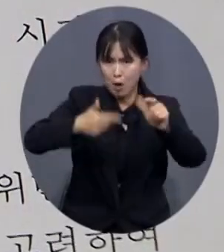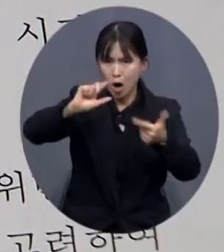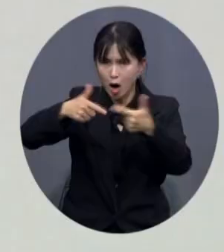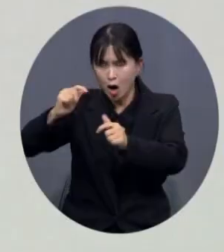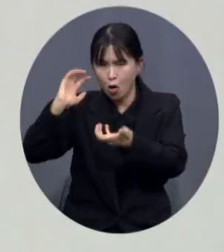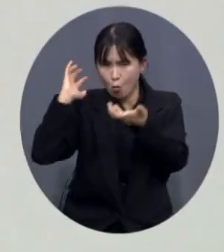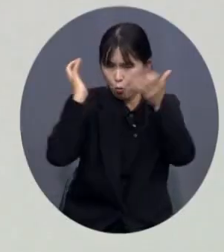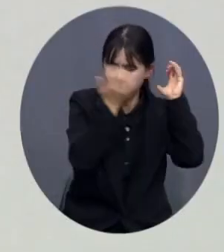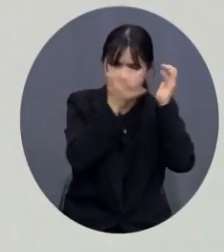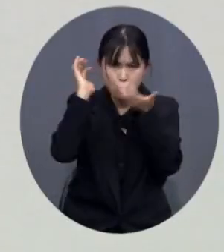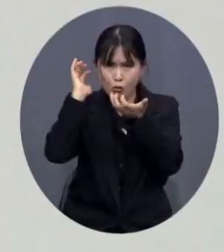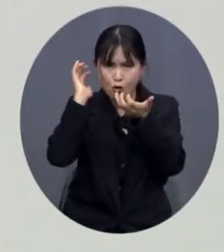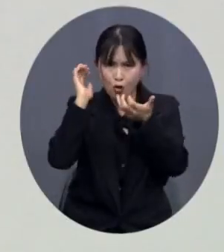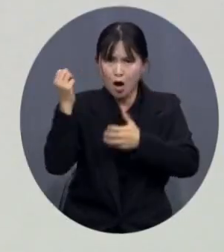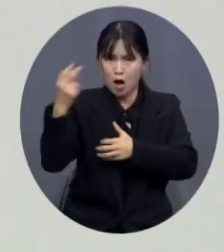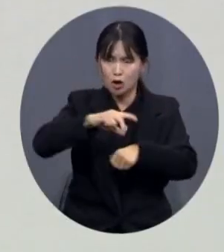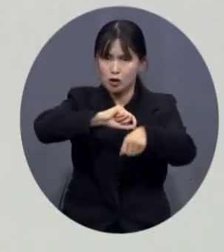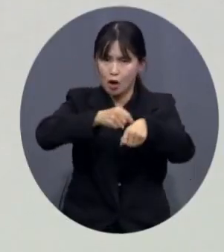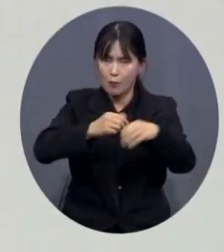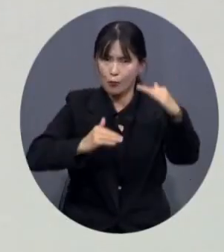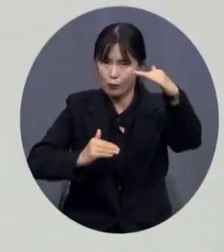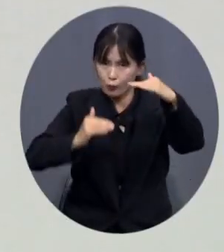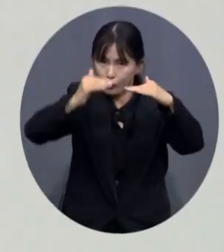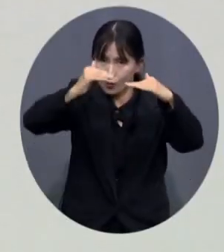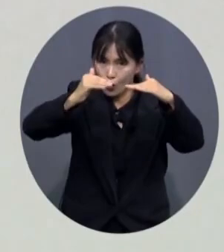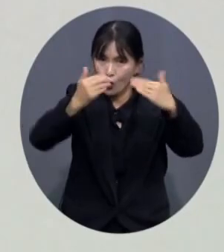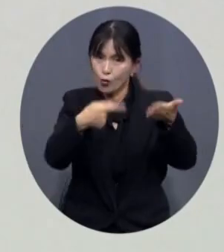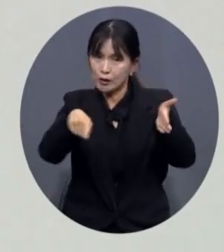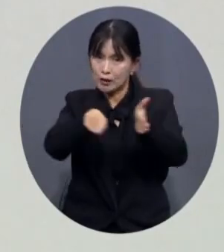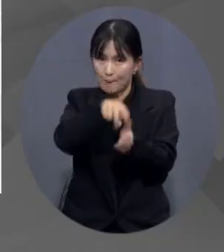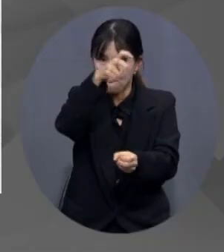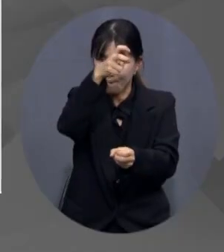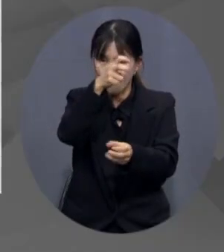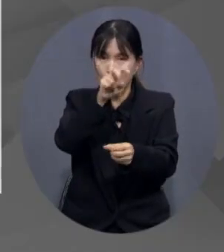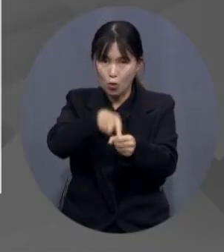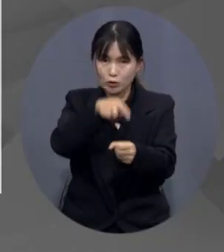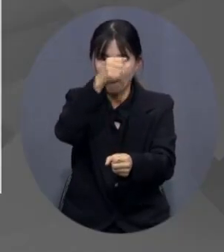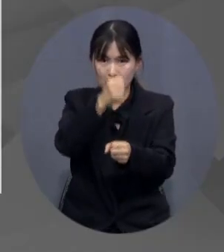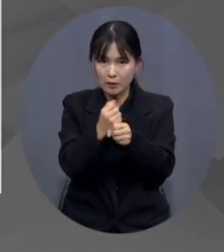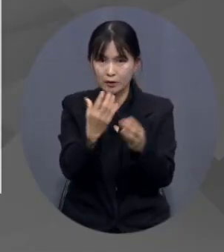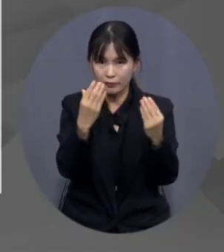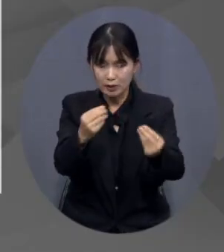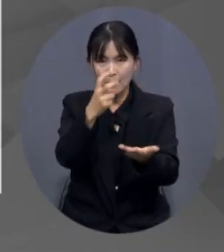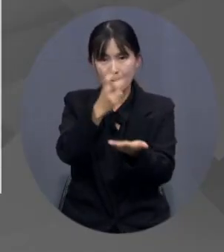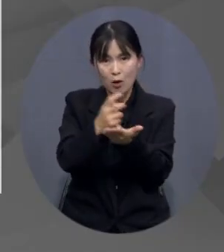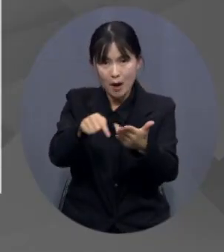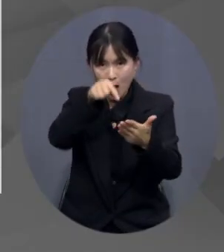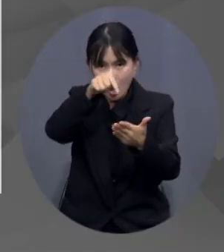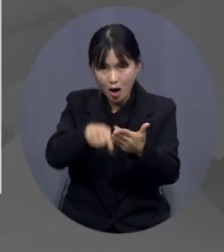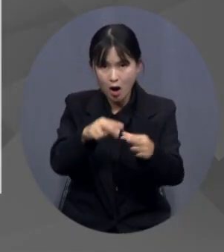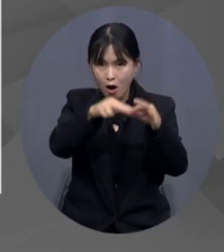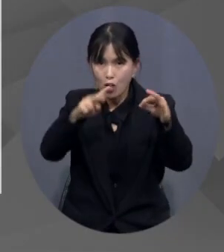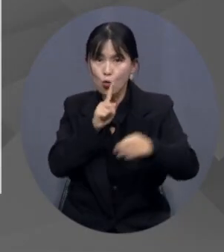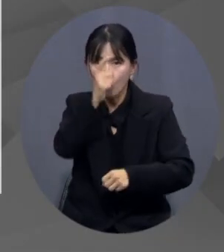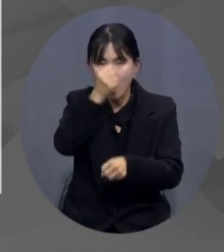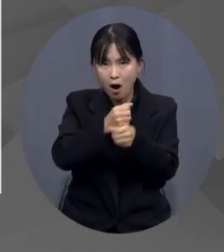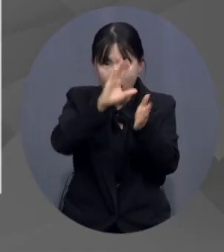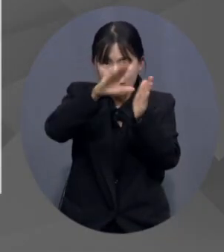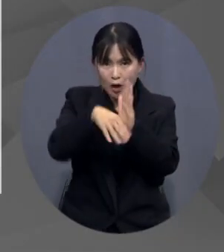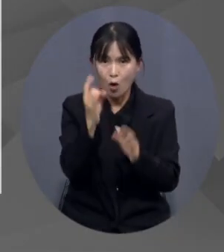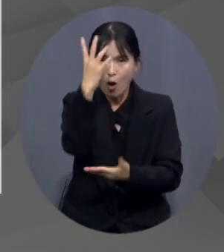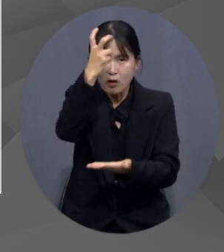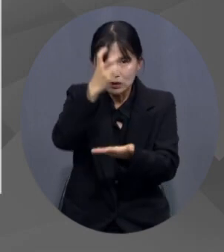혼선을 줄이고 처벌의 형평성을 확보하기 위해 마련됐습니다이 지침에서는 형사 고발의 경우